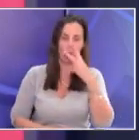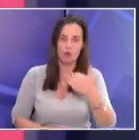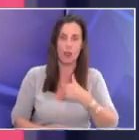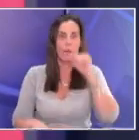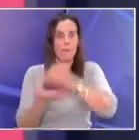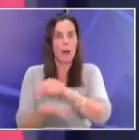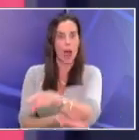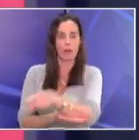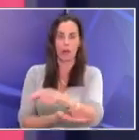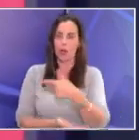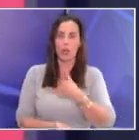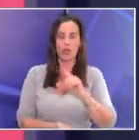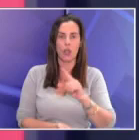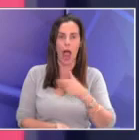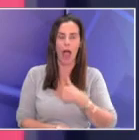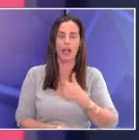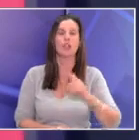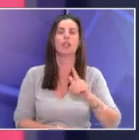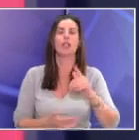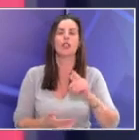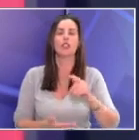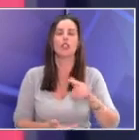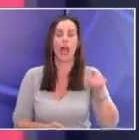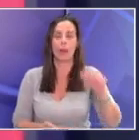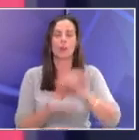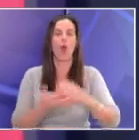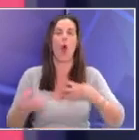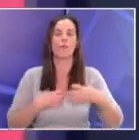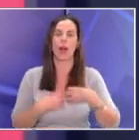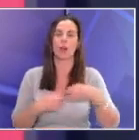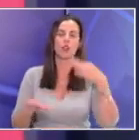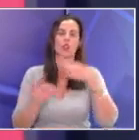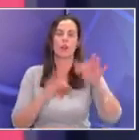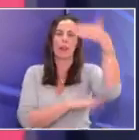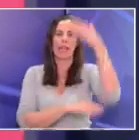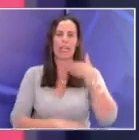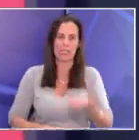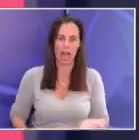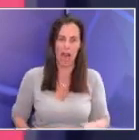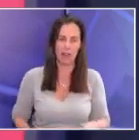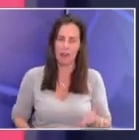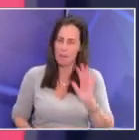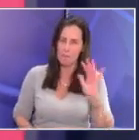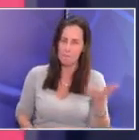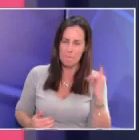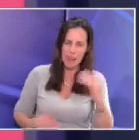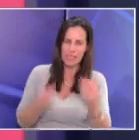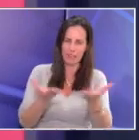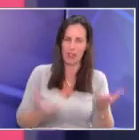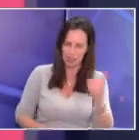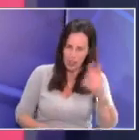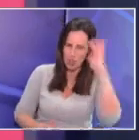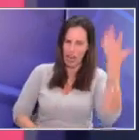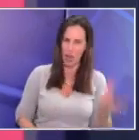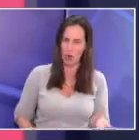שאני מממנת, שאני לא אני מירי רגב, אלא הציבור מממן הופעה שבה שורפים את דגל מדינת ישראל. מה זה הדבר הזה? תגידו לנו,